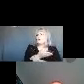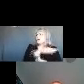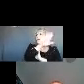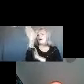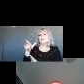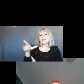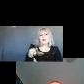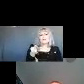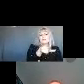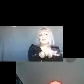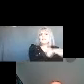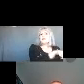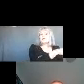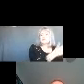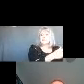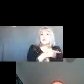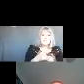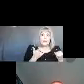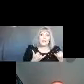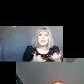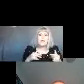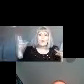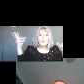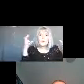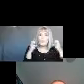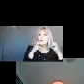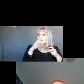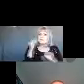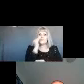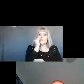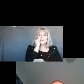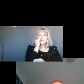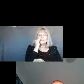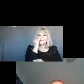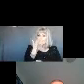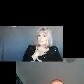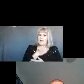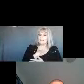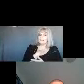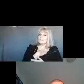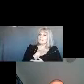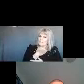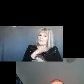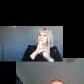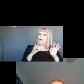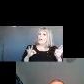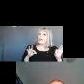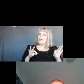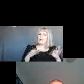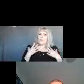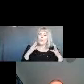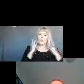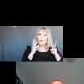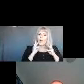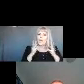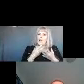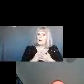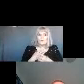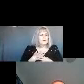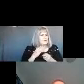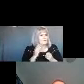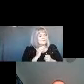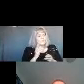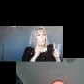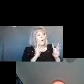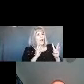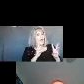verskillende geboortelande, en toe hulle nou allemaal hoor, soos elkeen van hulle hoor nou, soos die nuus in hulle eie taal, so toe is hulle nou